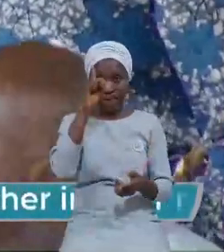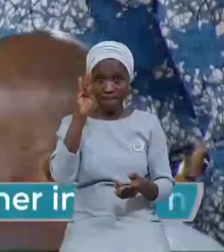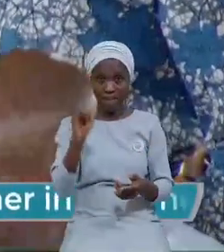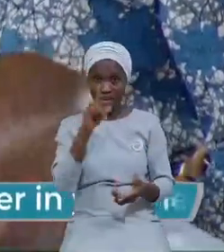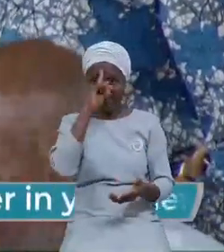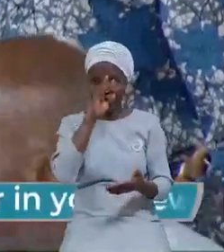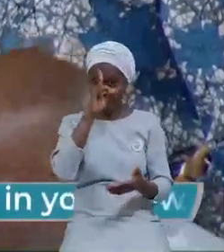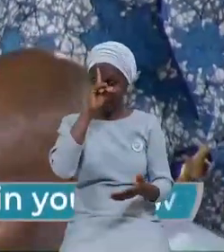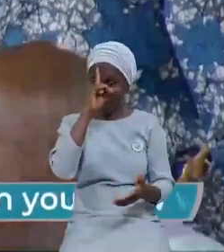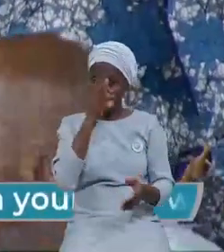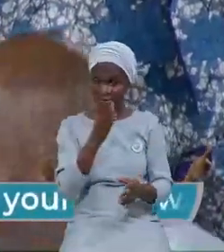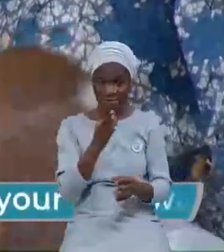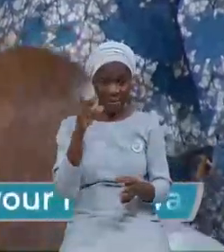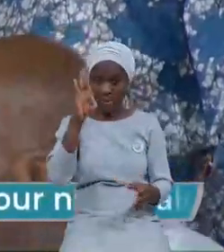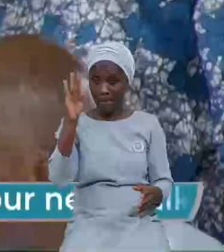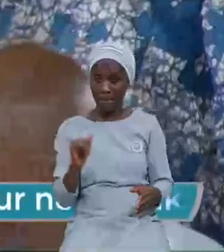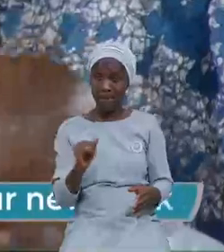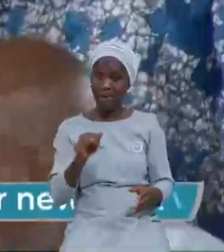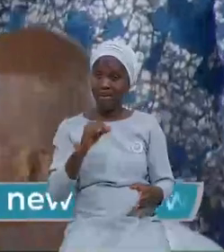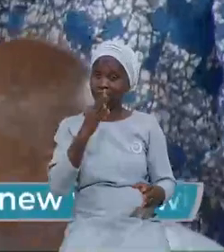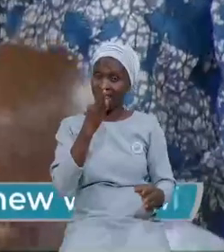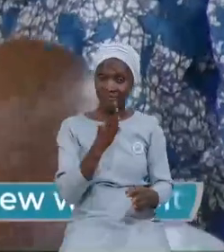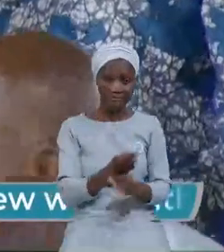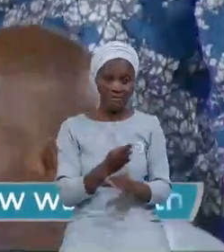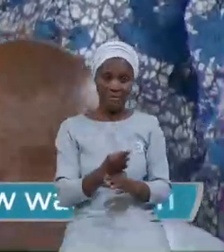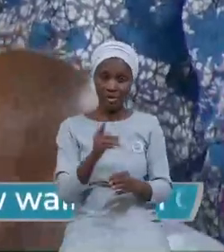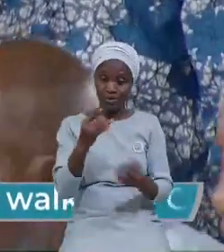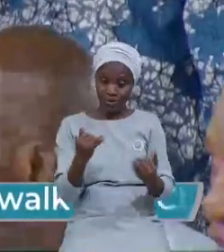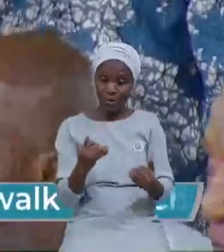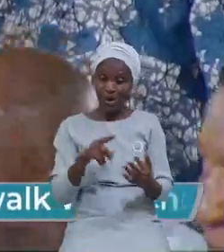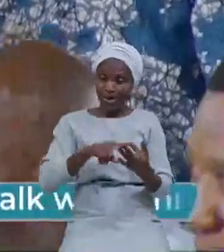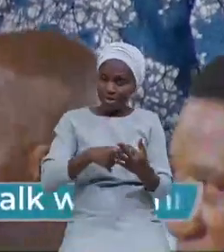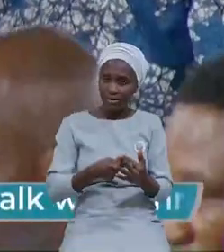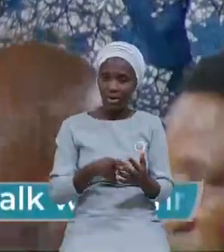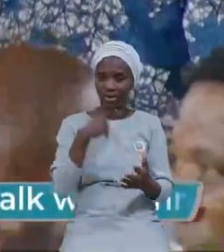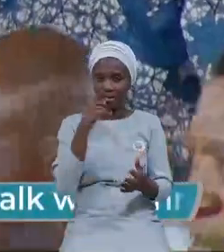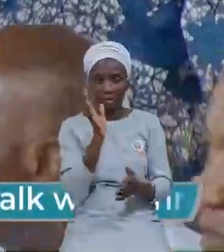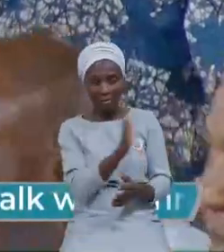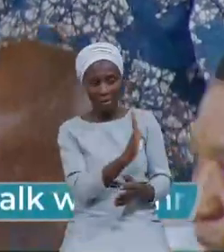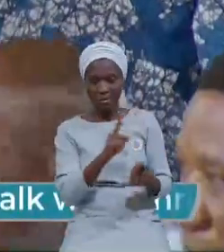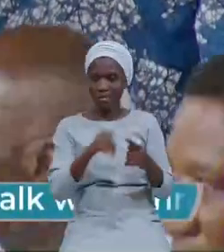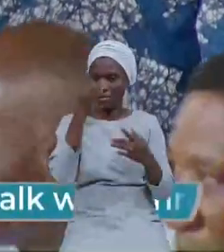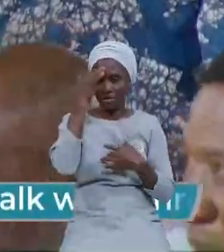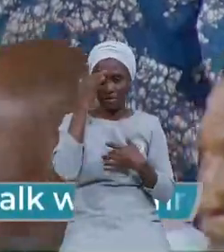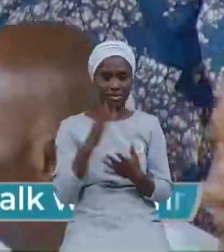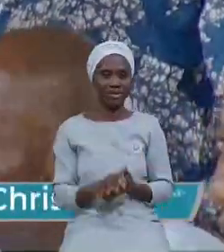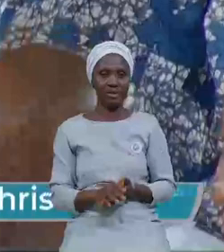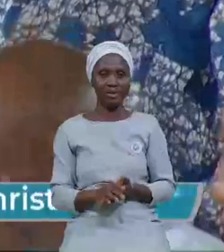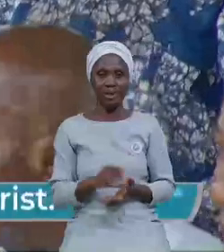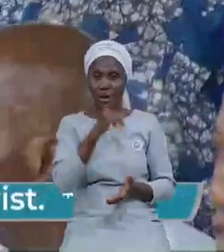au revoir tes problème la maladie que tu vois maintenant tu ne la verras